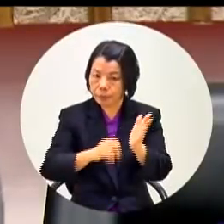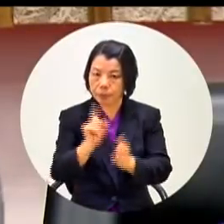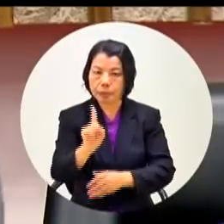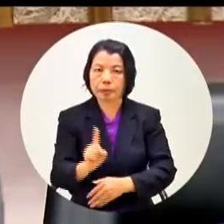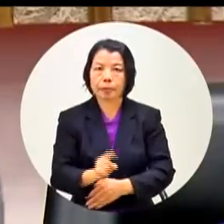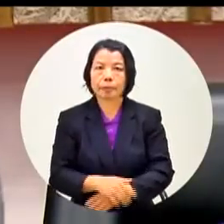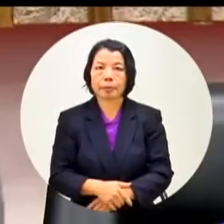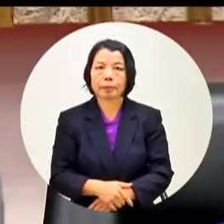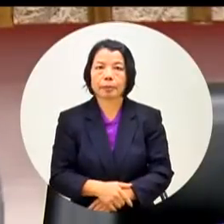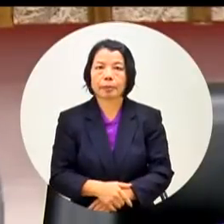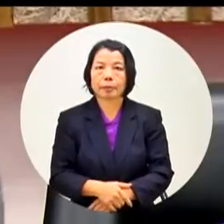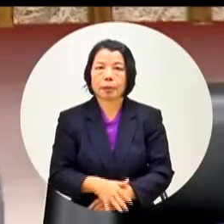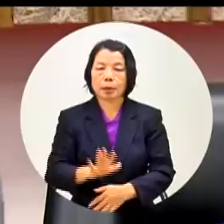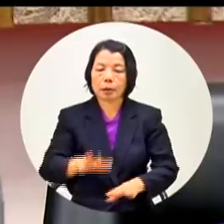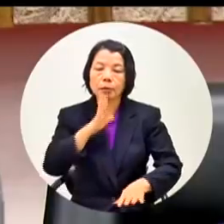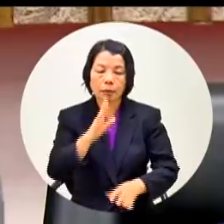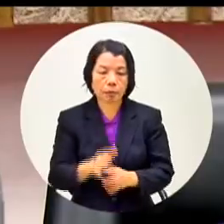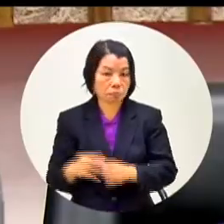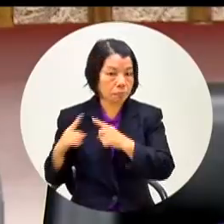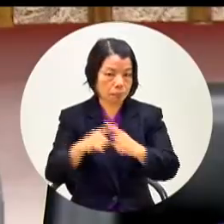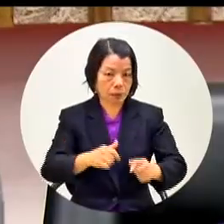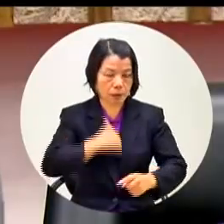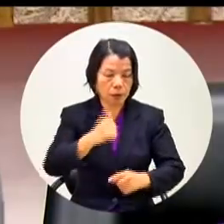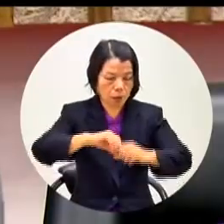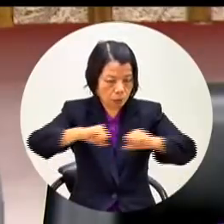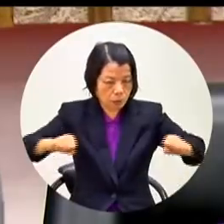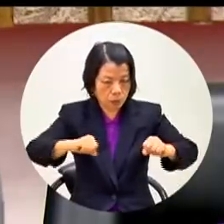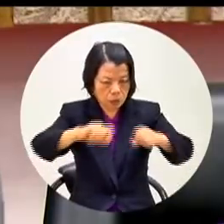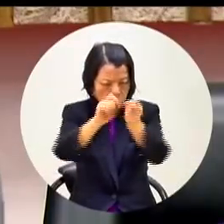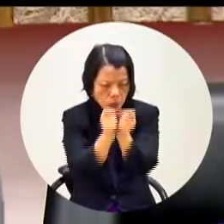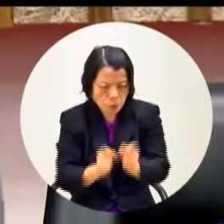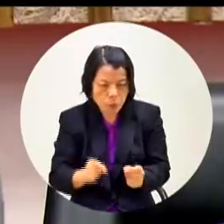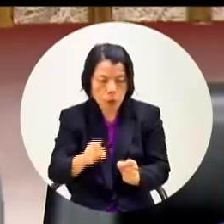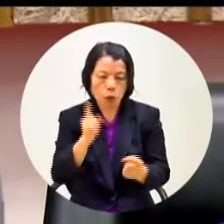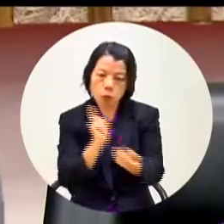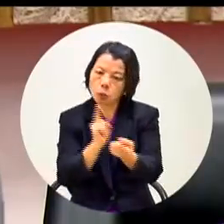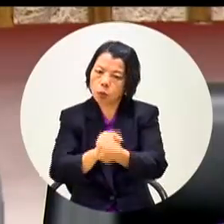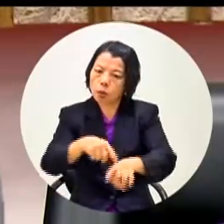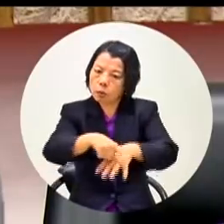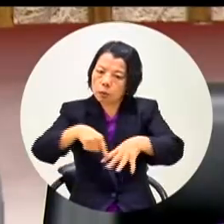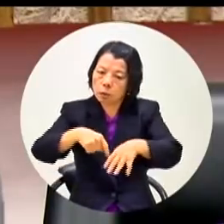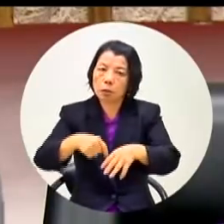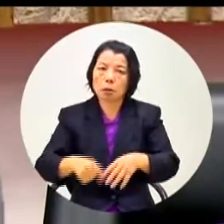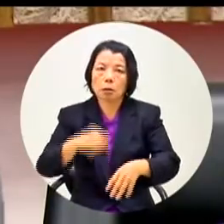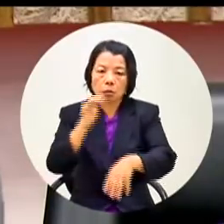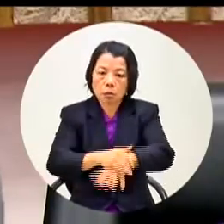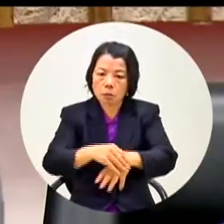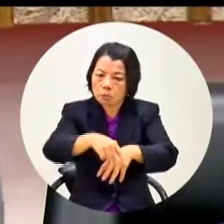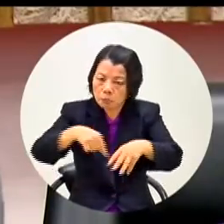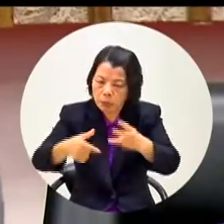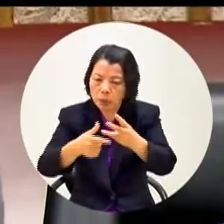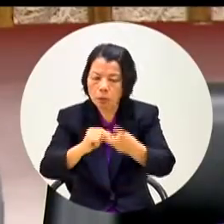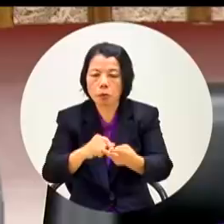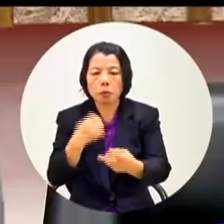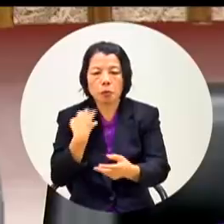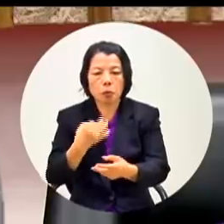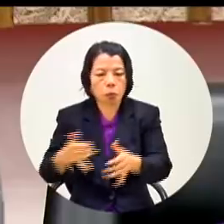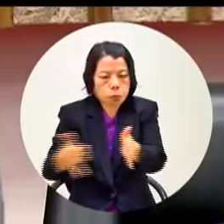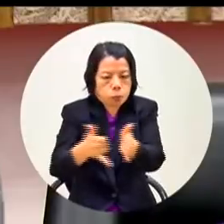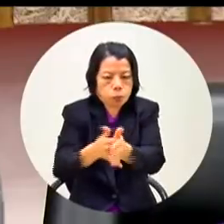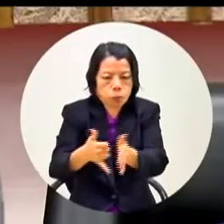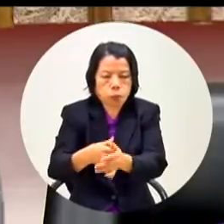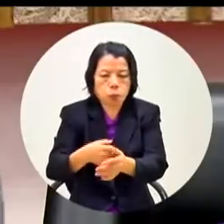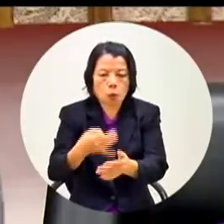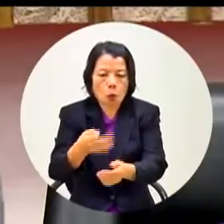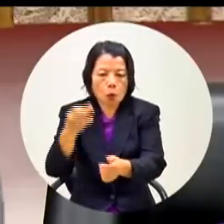量到我们的成本经济效益跟我们的收益受惠的效益的一个分析状况哈？这一点我待会要请我